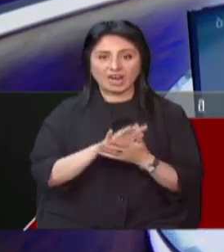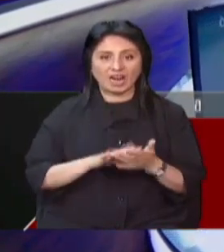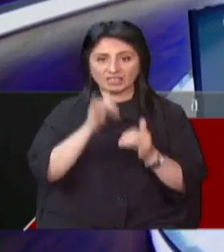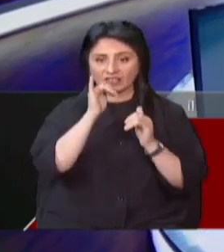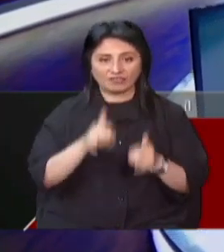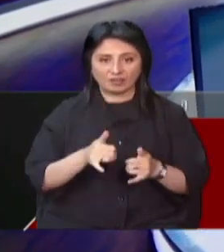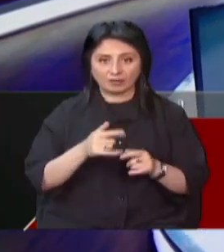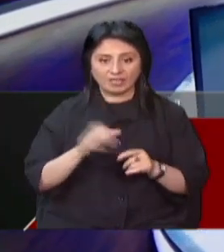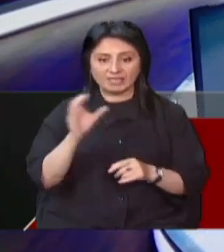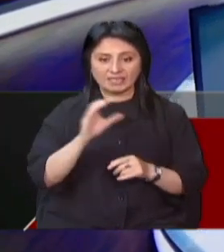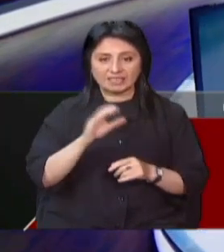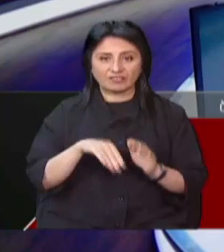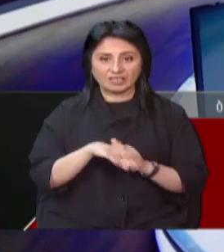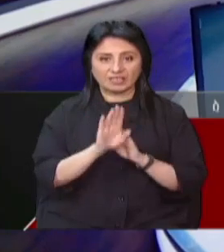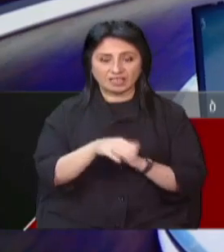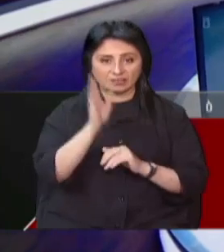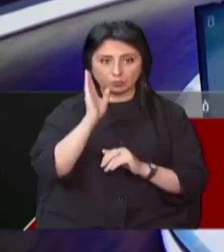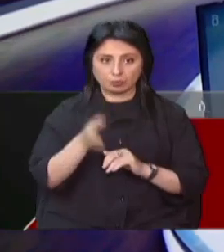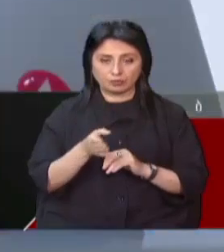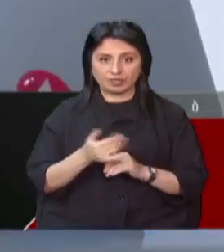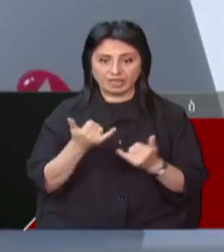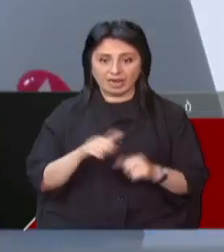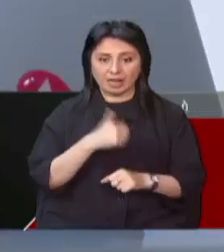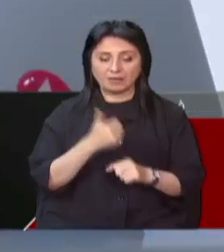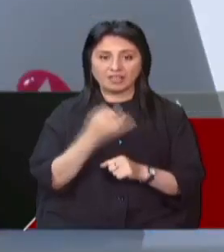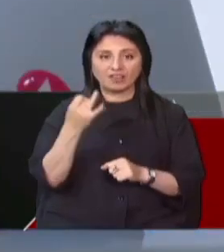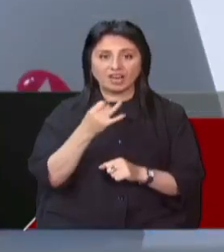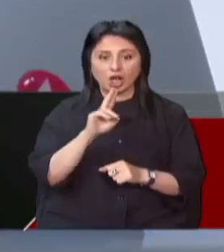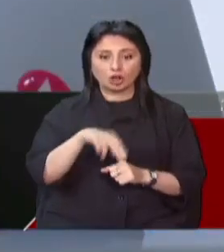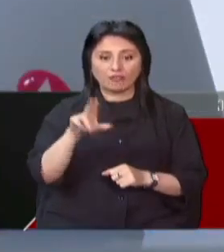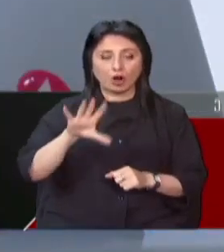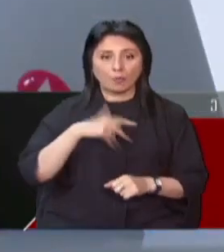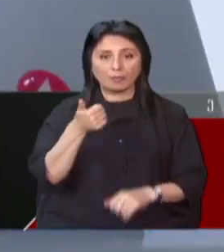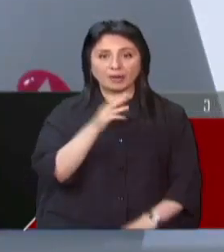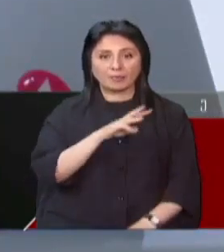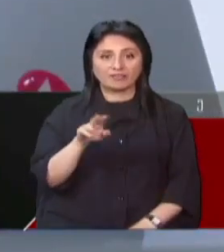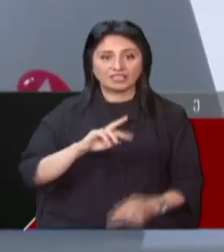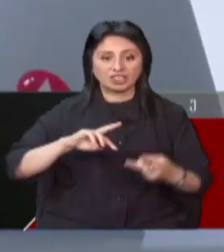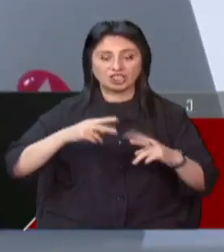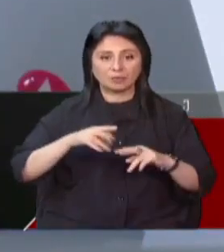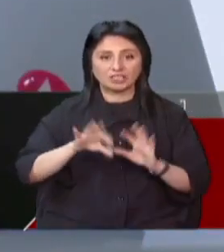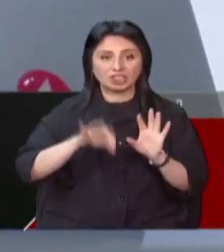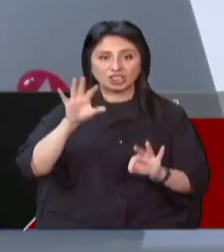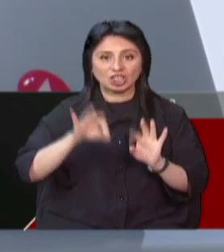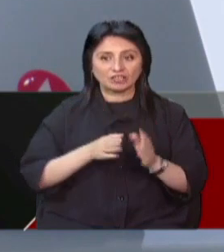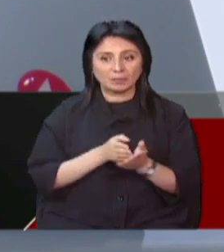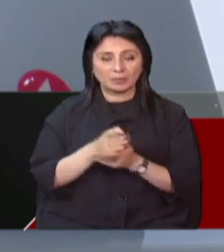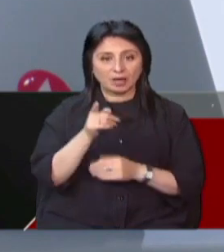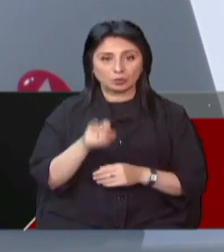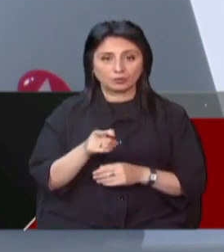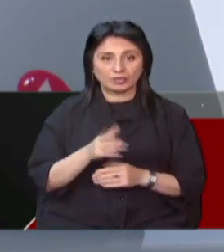გახანგრძლივებას აღარ აპირებს და სექტემბერში წასვლას გეგმავს. Ახლა მთავარი ინტერესი ნორვეგიის ყოფილი პრემიერ-მინისტრის შემცვლელის შერჩევისკენ ამ